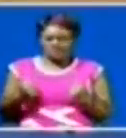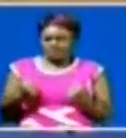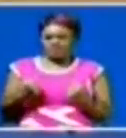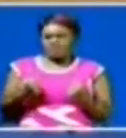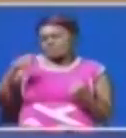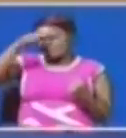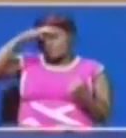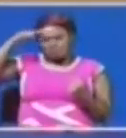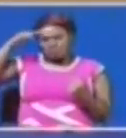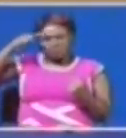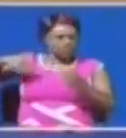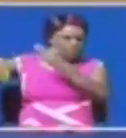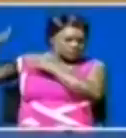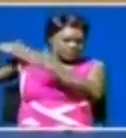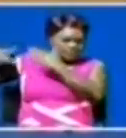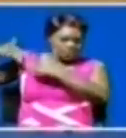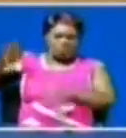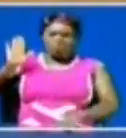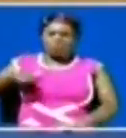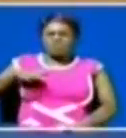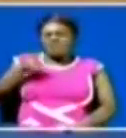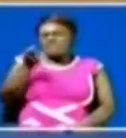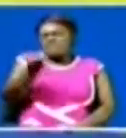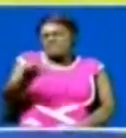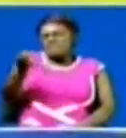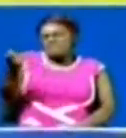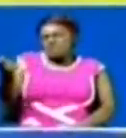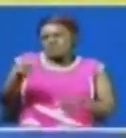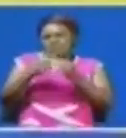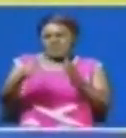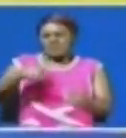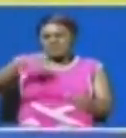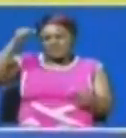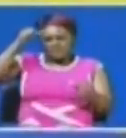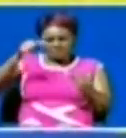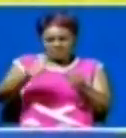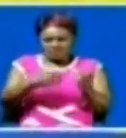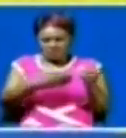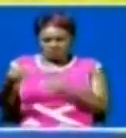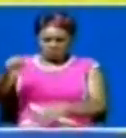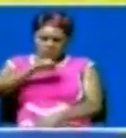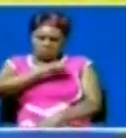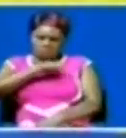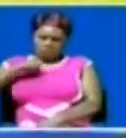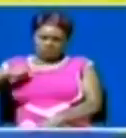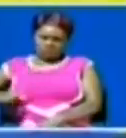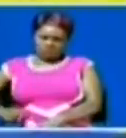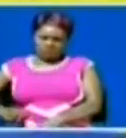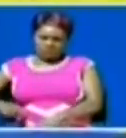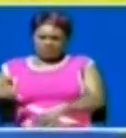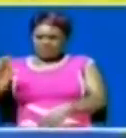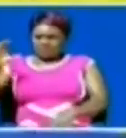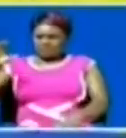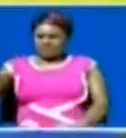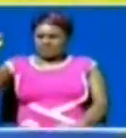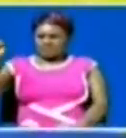difficult kwa sababu siku hizo ilikuwa wamama wachache sana. Nakumbuka hata tulienda Beijing. Na minister ya